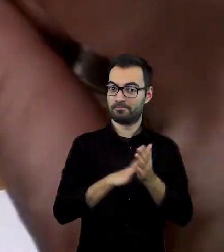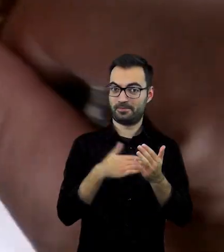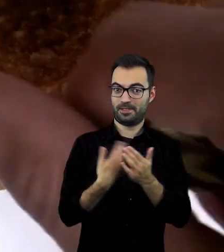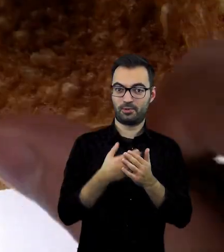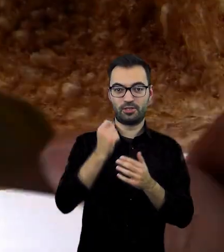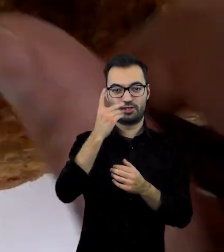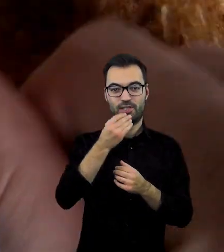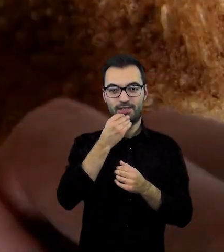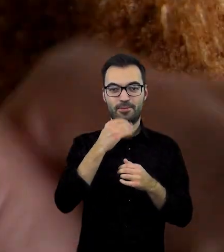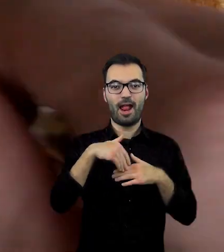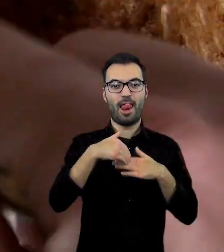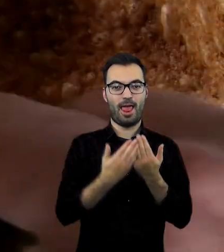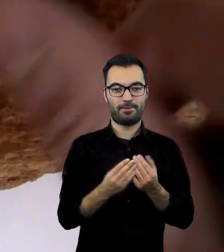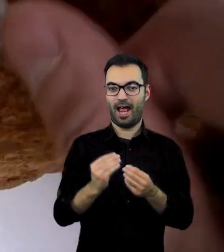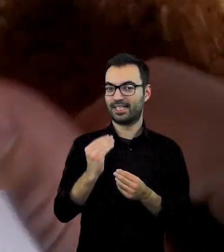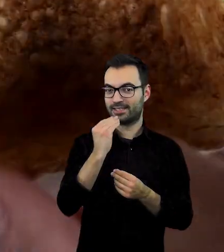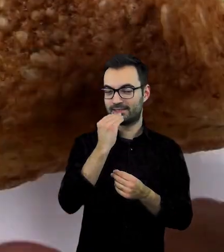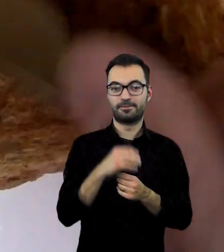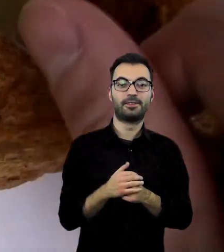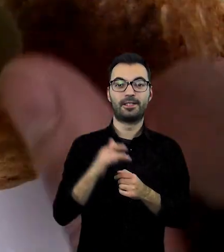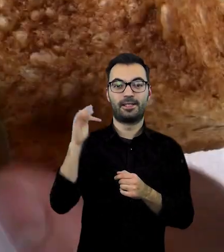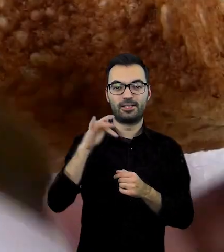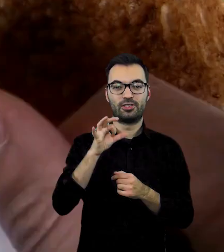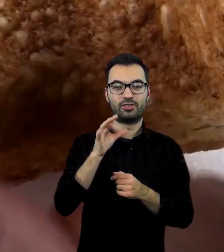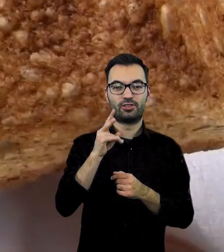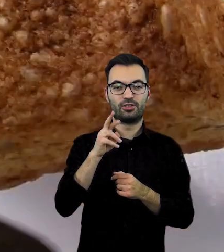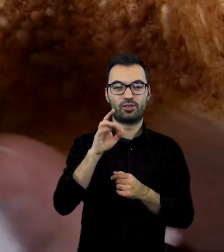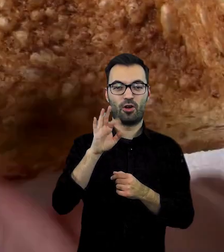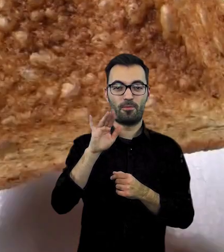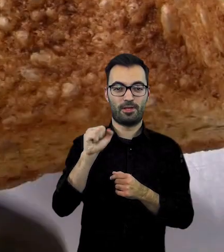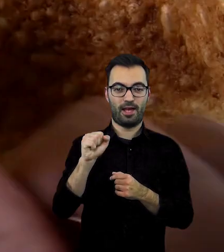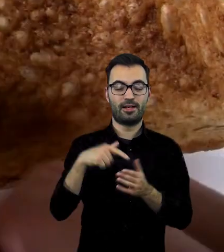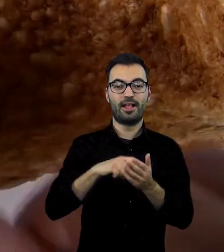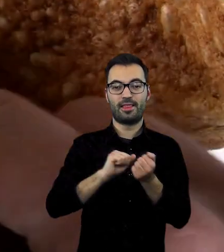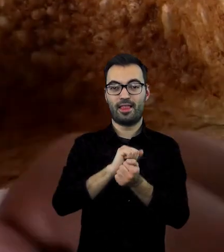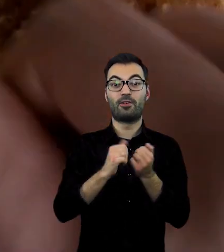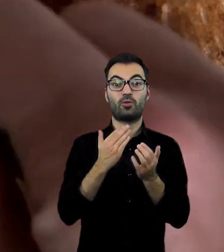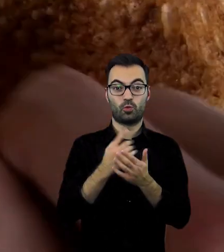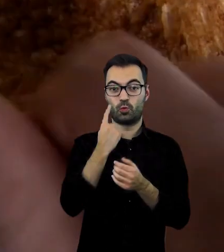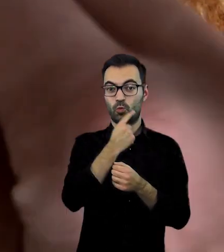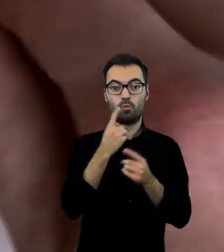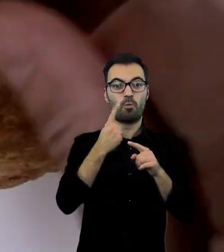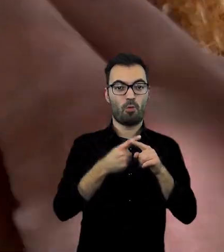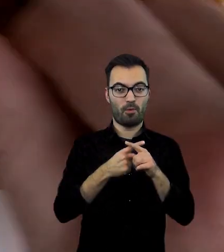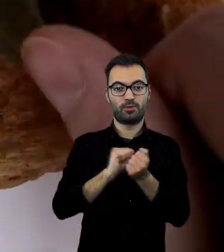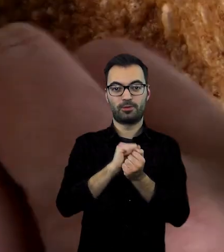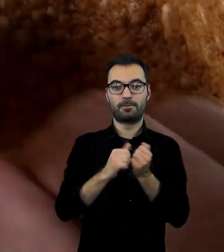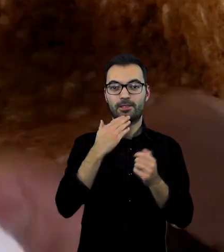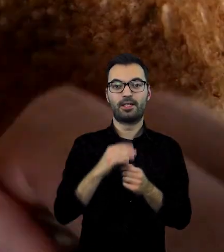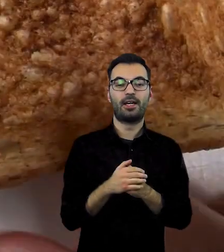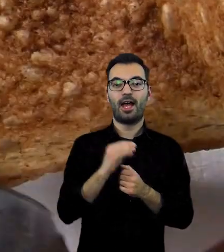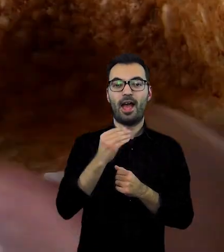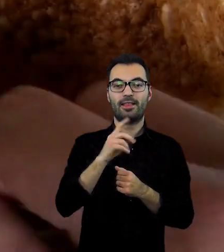Gdy na przykład na śniadanie jemy kromkę chleba, zawarta w nim skrobia jest trawiona już w jamie ustnej przez